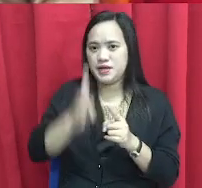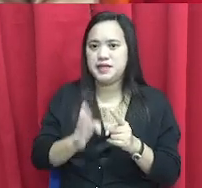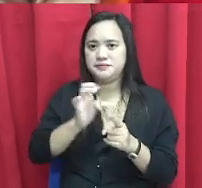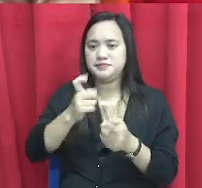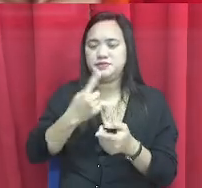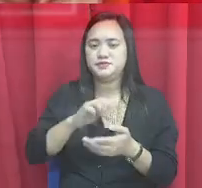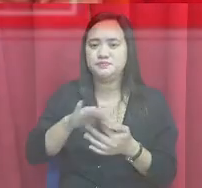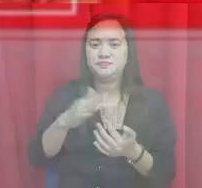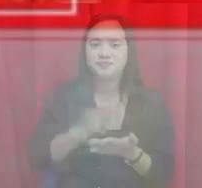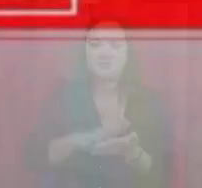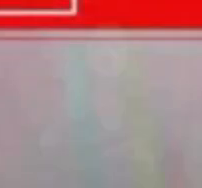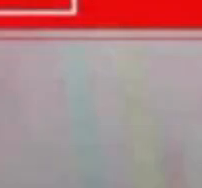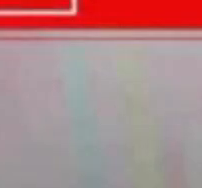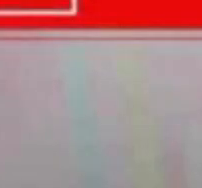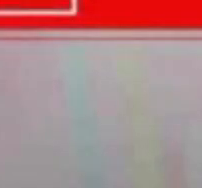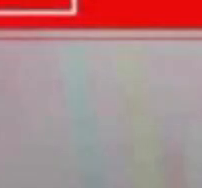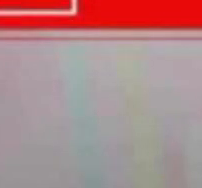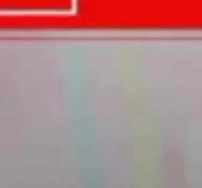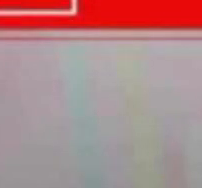glory